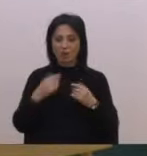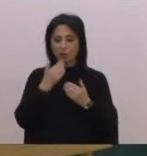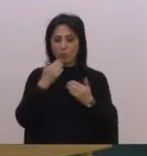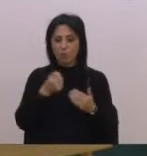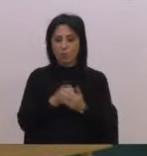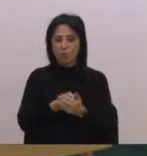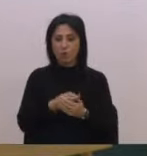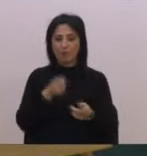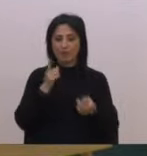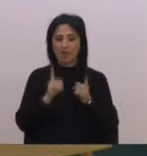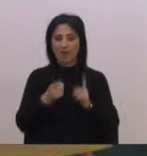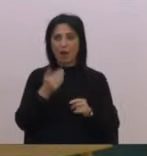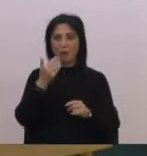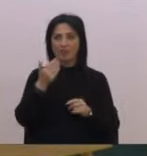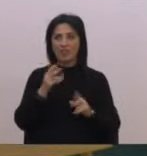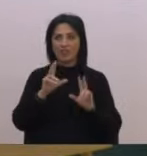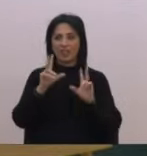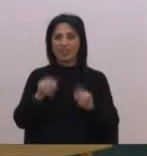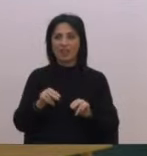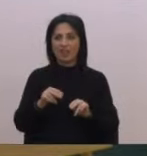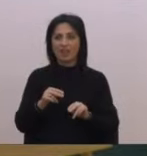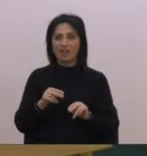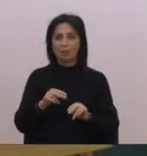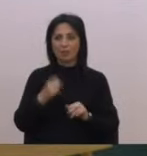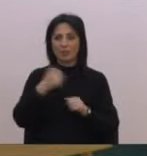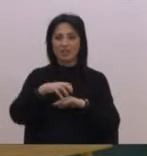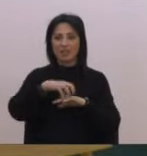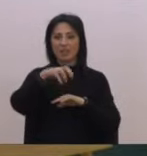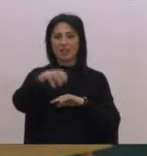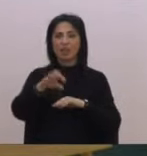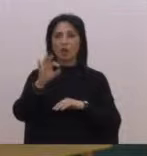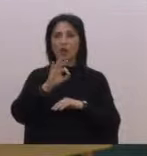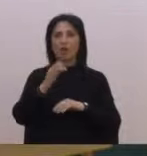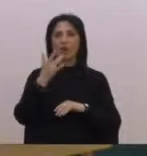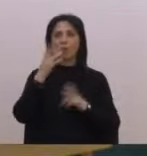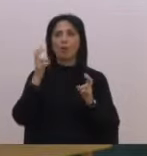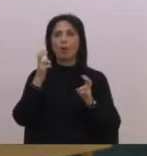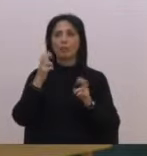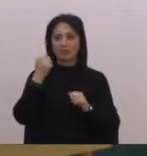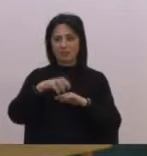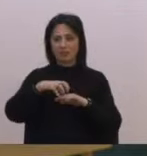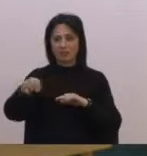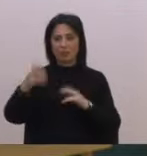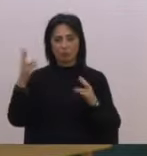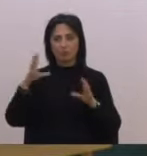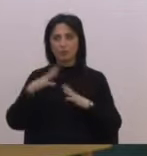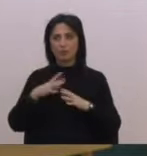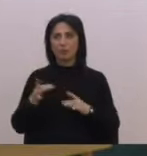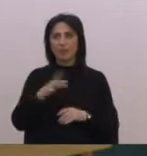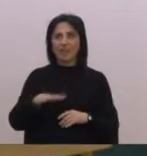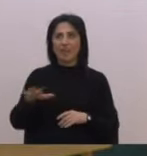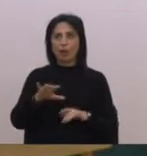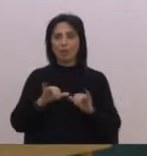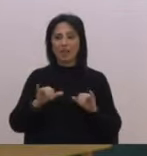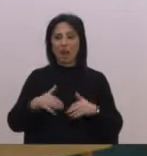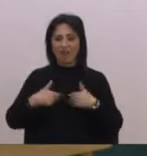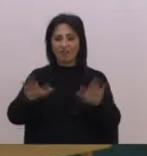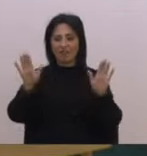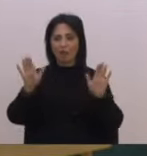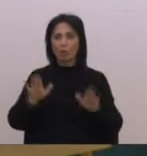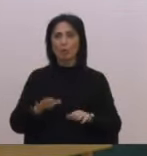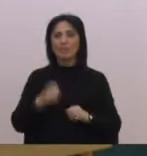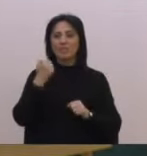ბოლომდე რეალურად თქვენი დაპირებული ფისკალური დეცენტრალიზაცია და პოლიტიკური დეცენტრალიზაცია. რეგიონული განვითარება და